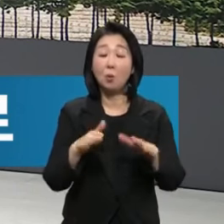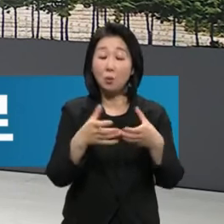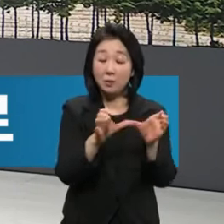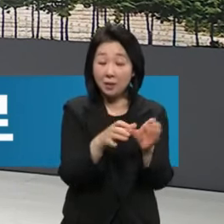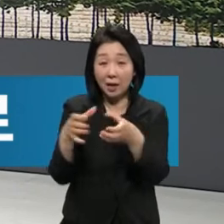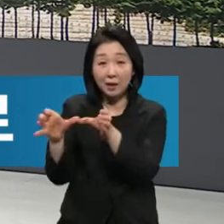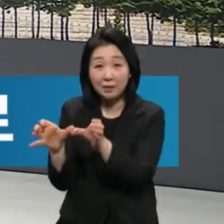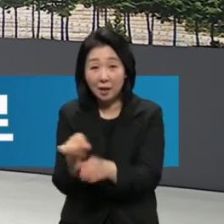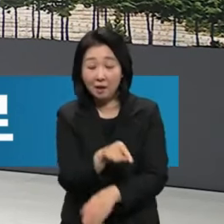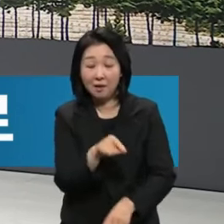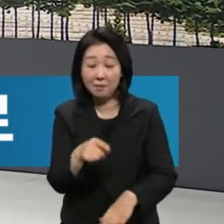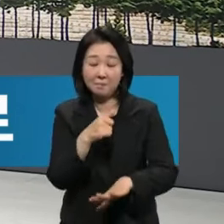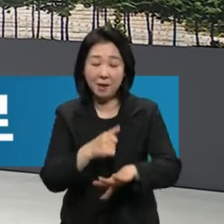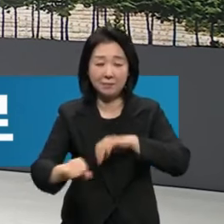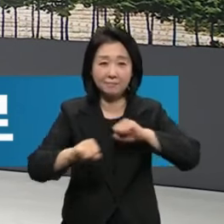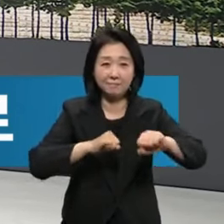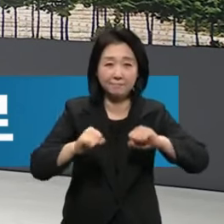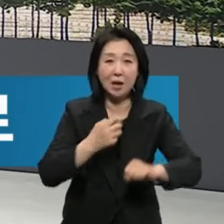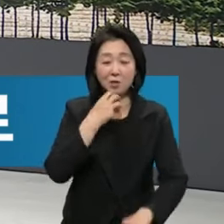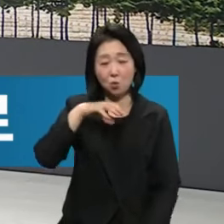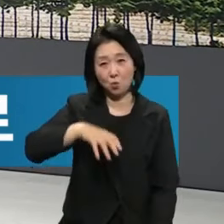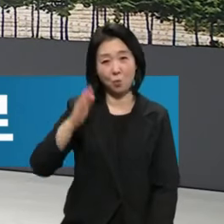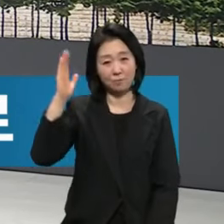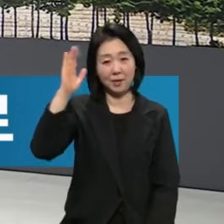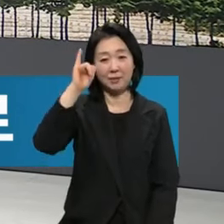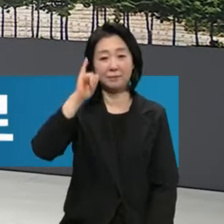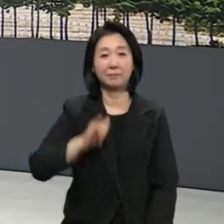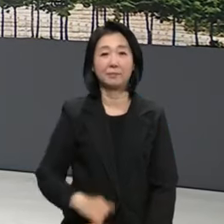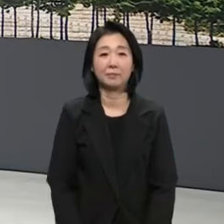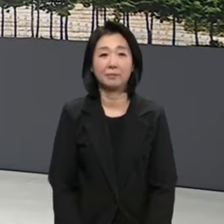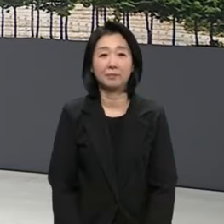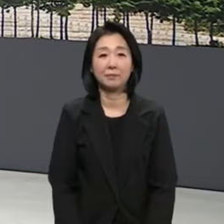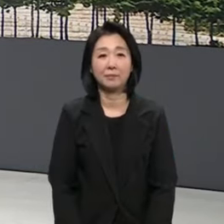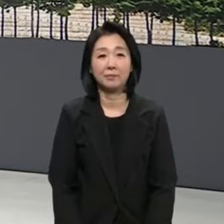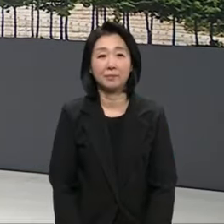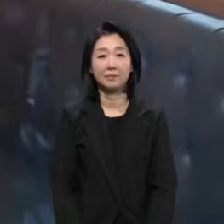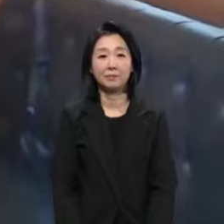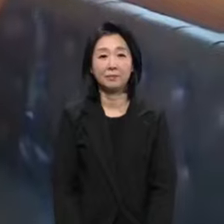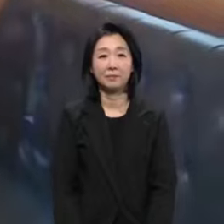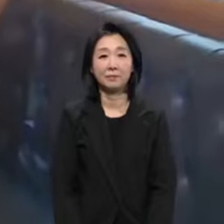당 모두 마지막 유세 일정 서울에서 마무리합니다. 박유미 기자입니다.